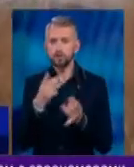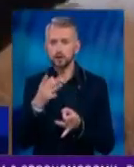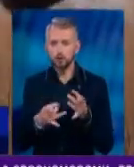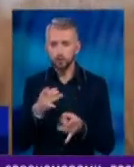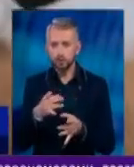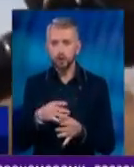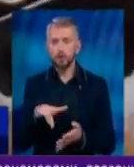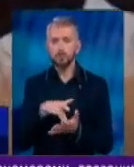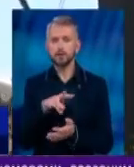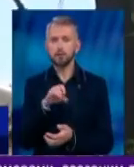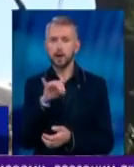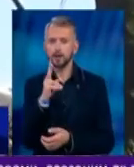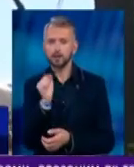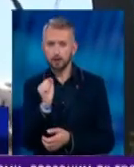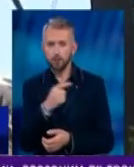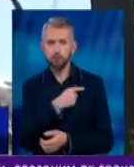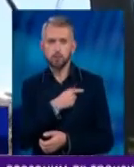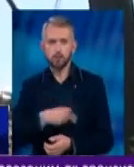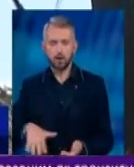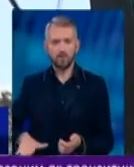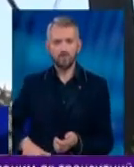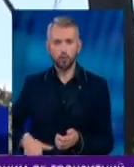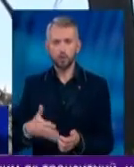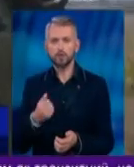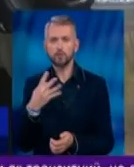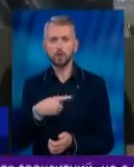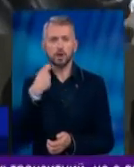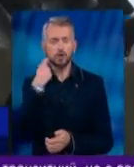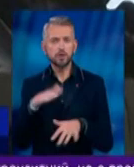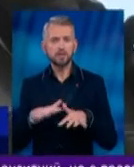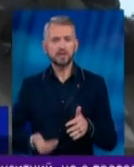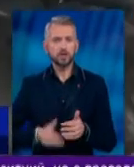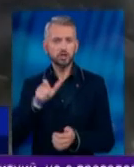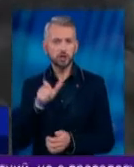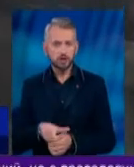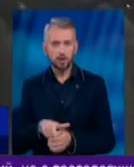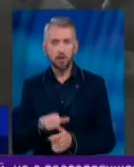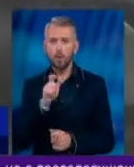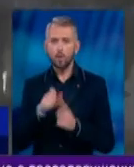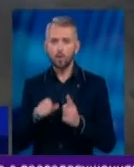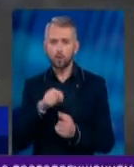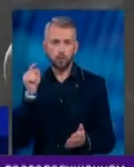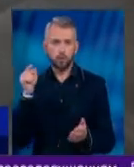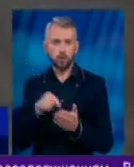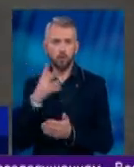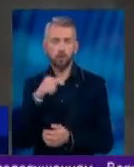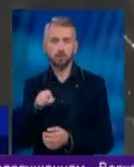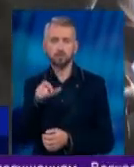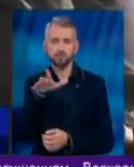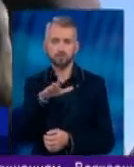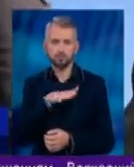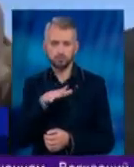окупантами міста Мар'їнка поранення в ногу отримав 40-річний місцевий житель. Куля ворога влучила, коли той порався